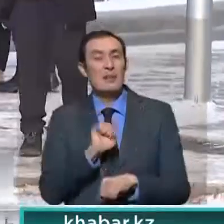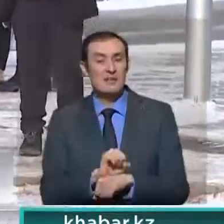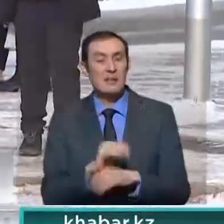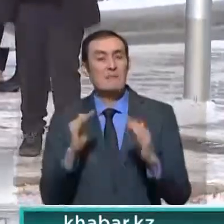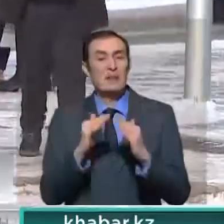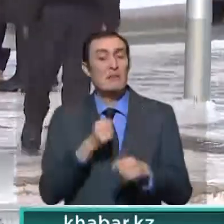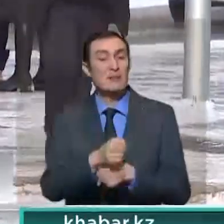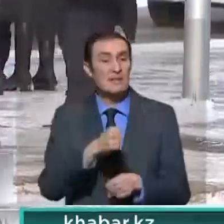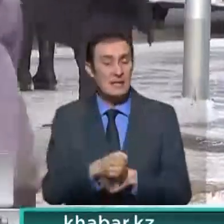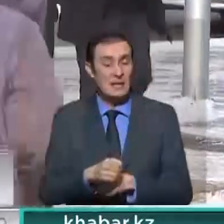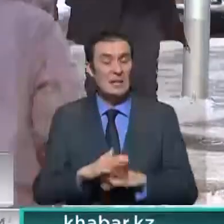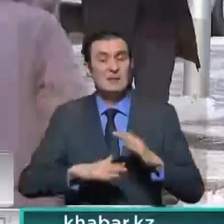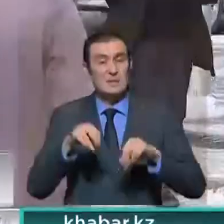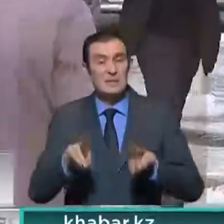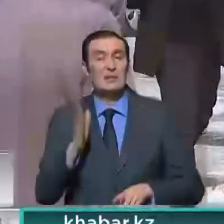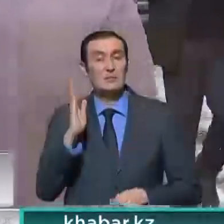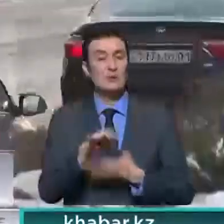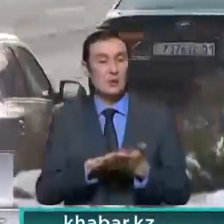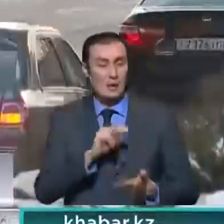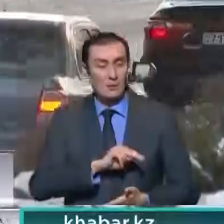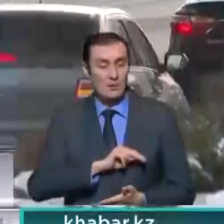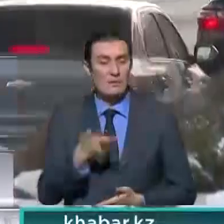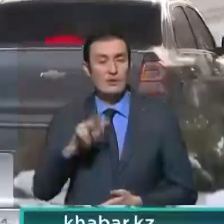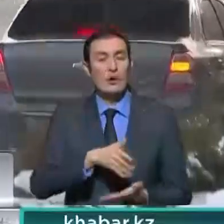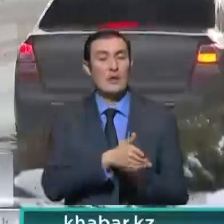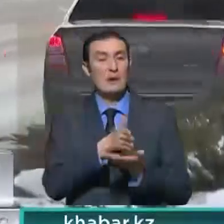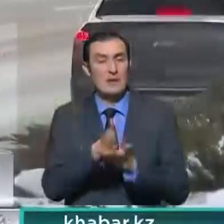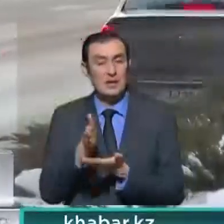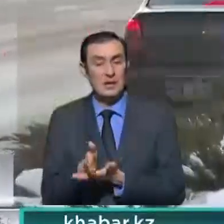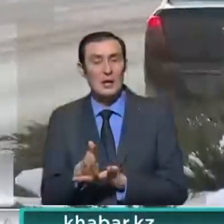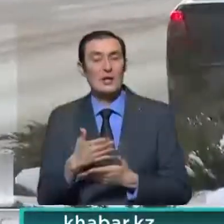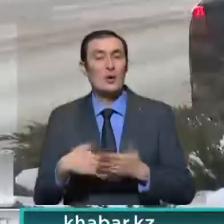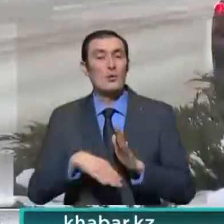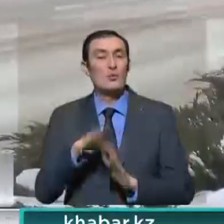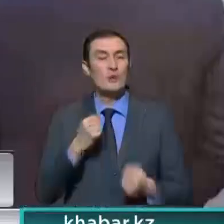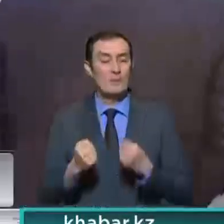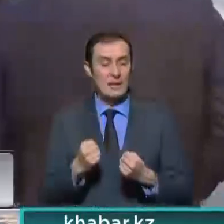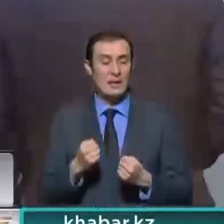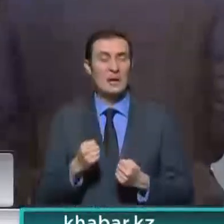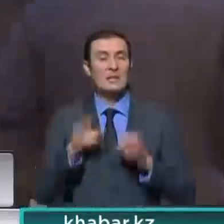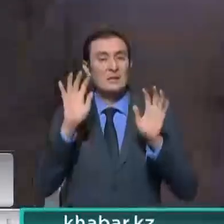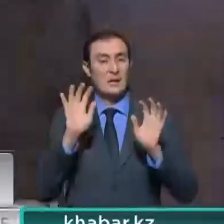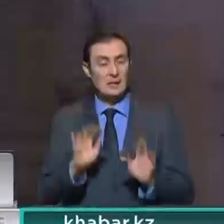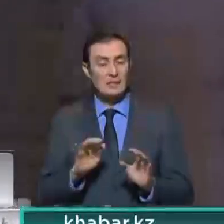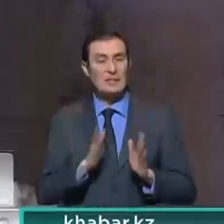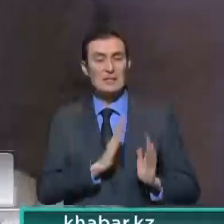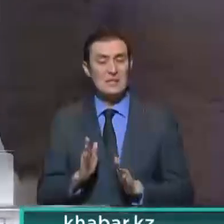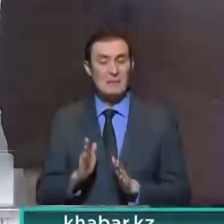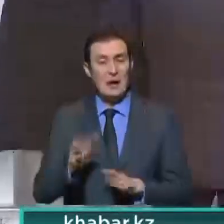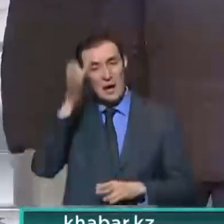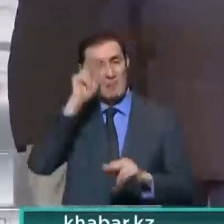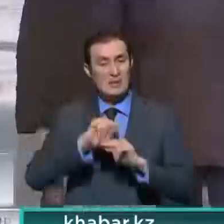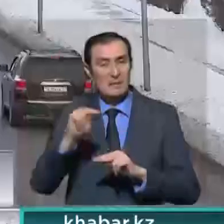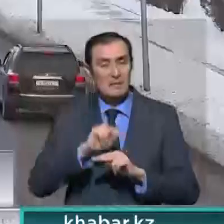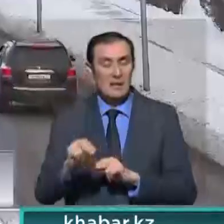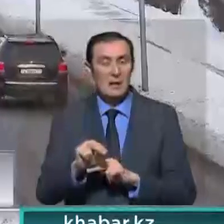специалисты и далее намерены работать в трех основных направлениях в их числе укрепления национального законодательства и системы образования